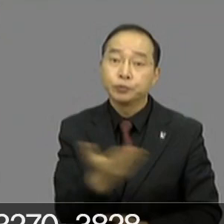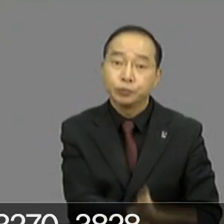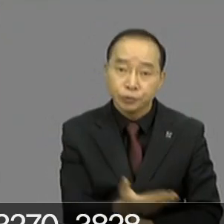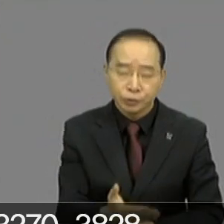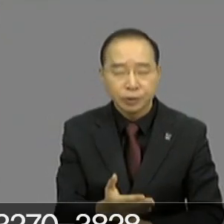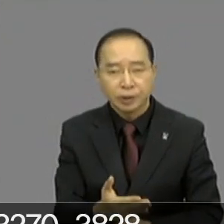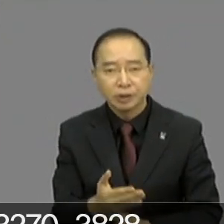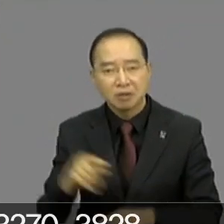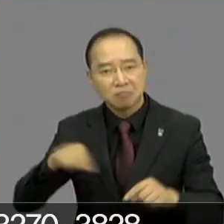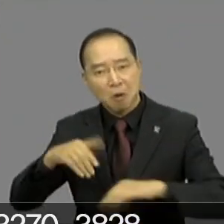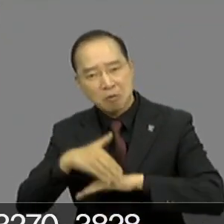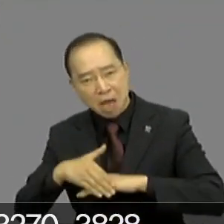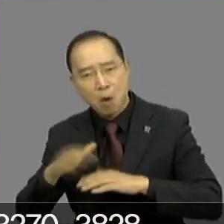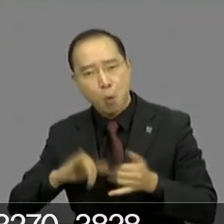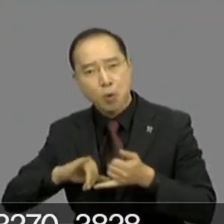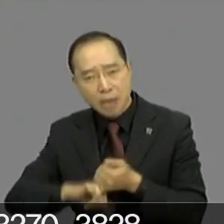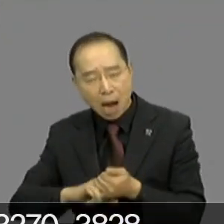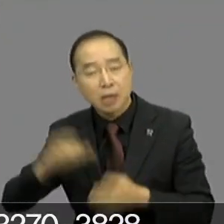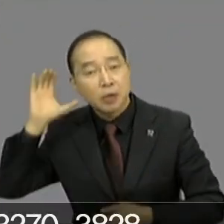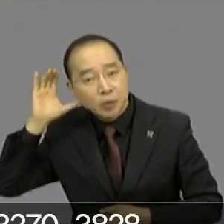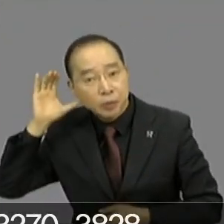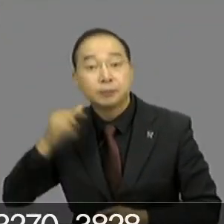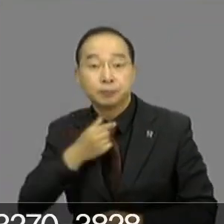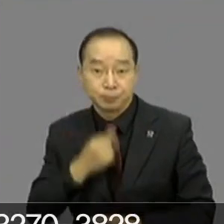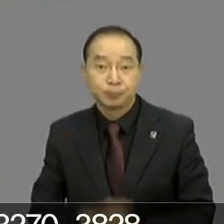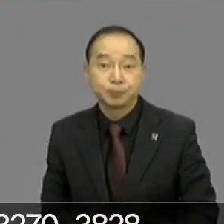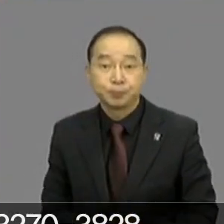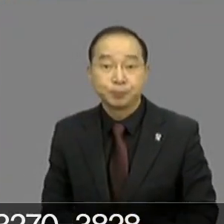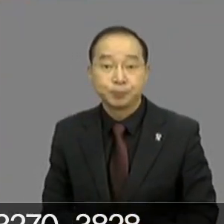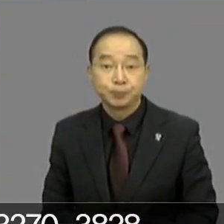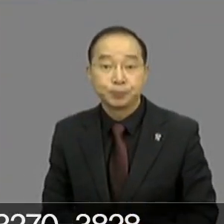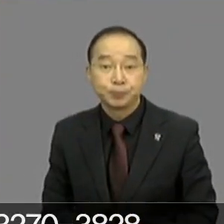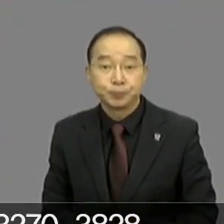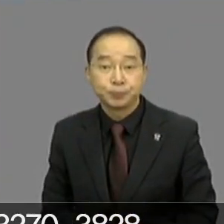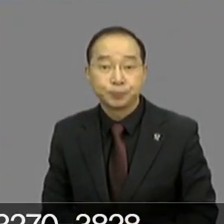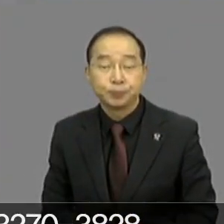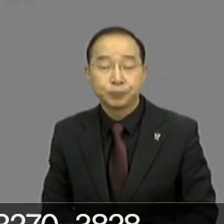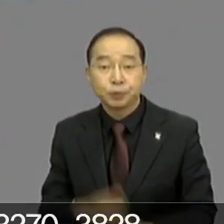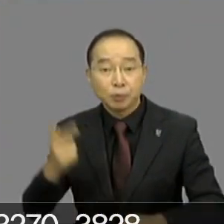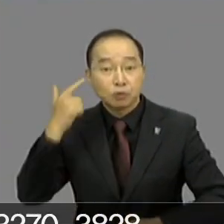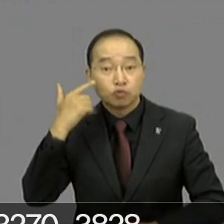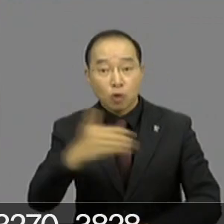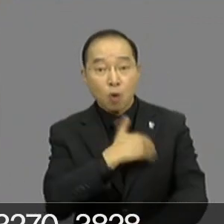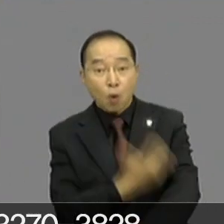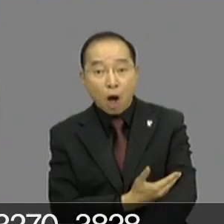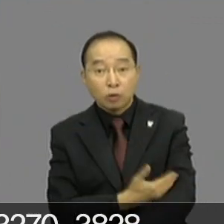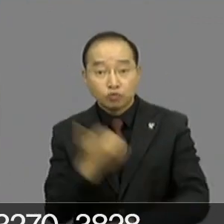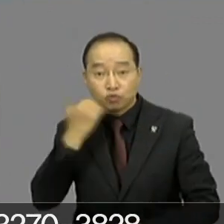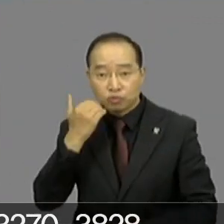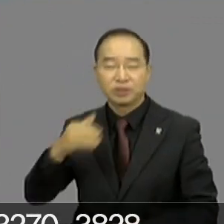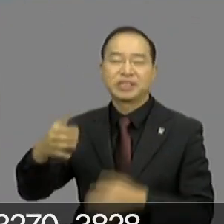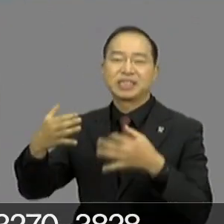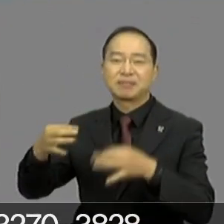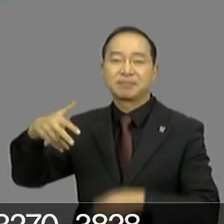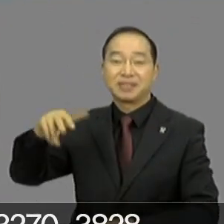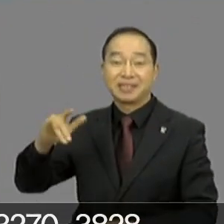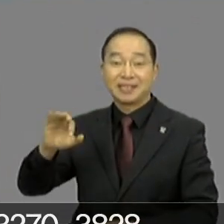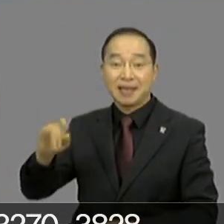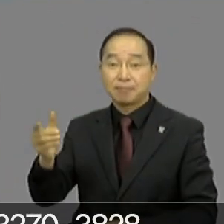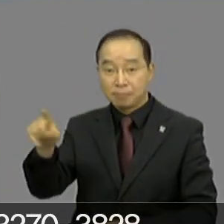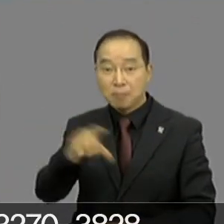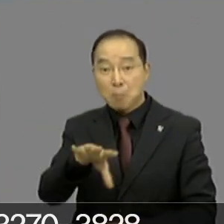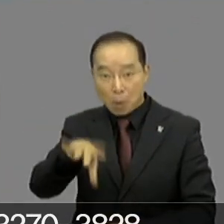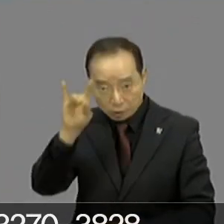정책과 공약에 대해서 들어 보는 시간을 갖도록 하겠습니다 자 이번 주도권 토론 은 김진애 호 더 먼저 들어보도록 하겠습니다